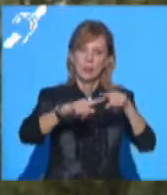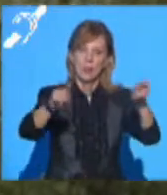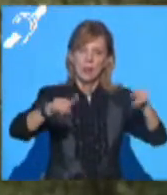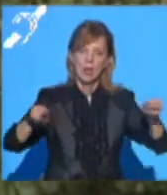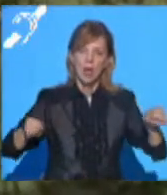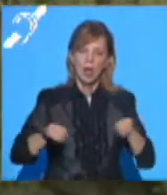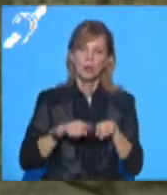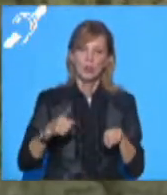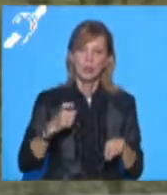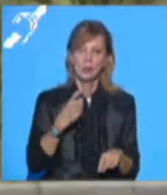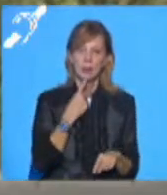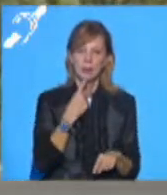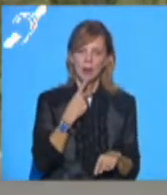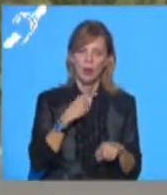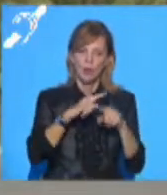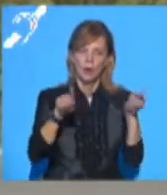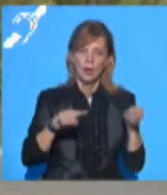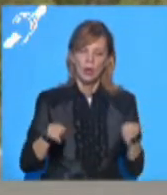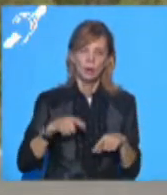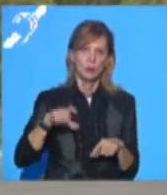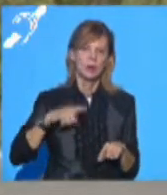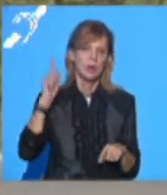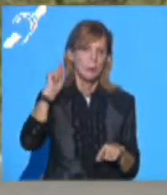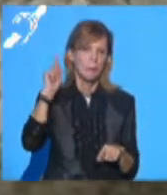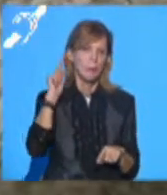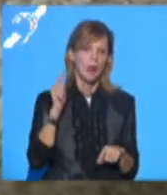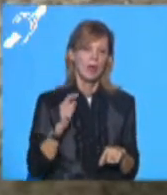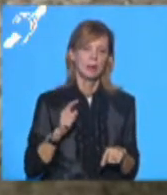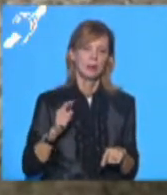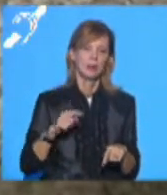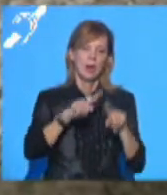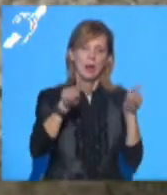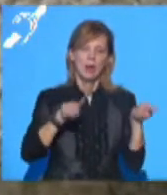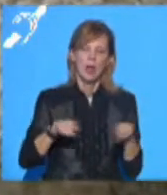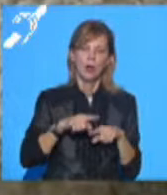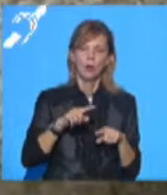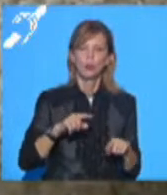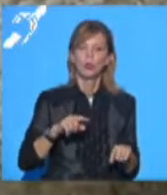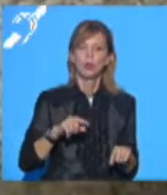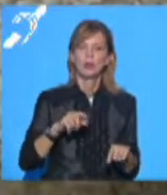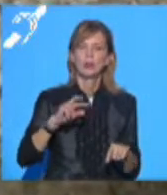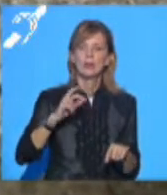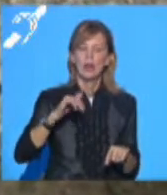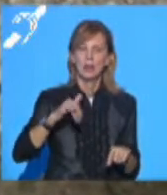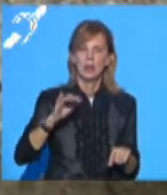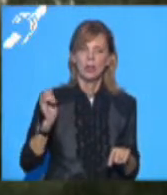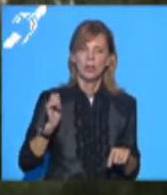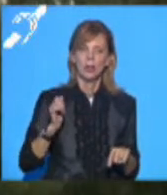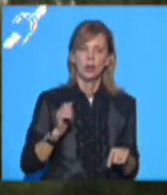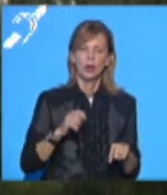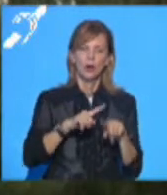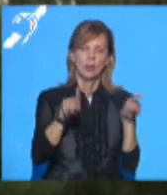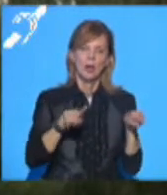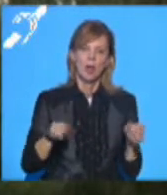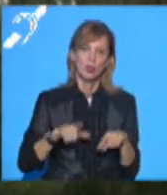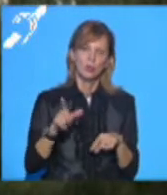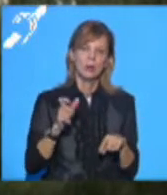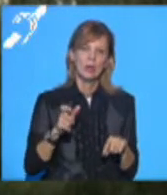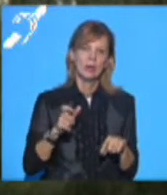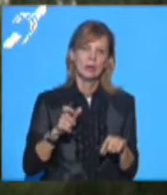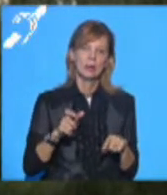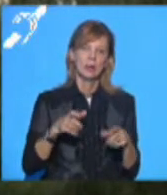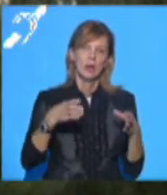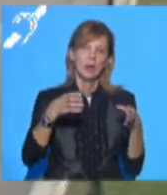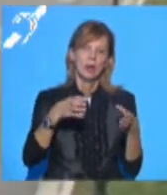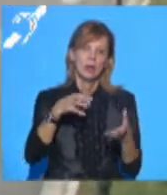municipiului Craiova, lacul din Parcul Nicolae Romanescu, lacul Tanchiștilor, lacul Valea Fetii, lacul Făcăi, lacul din Grădina Botanică,